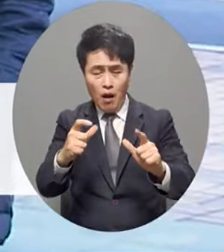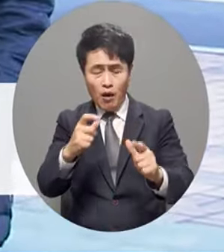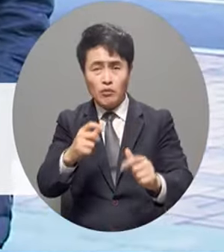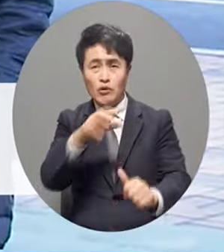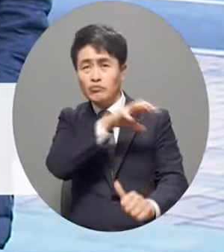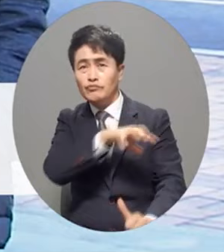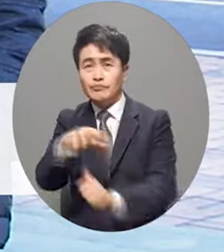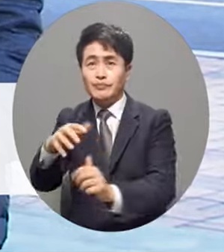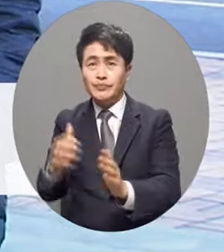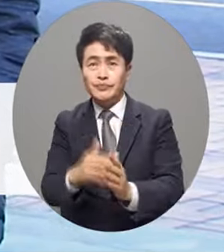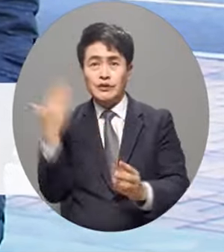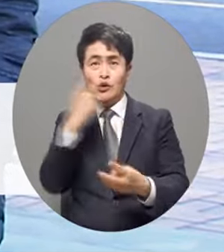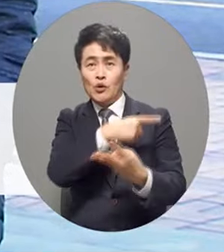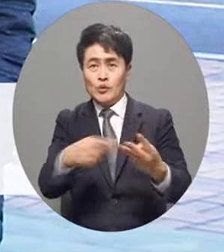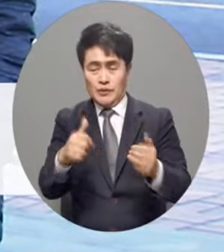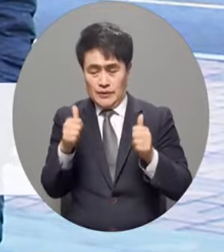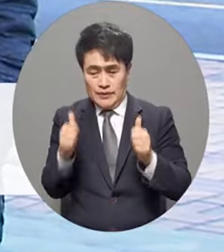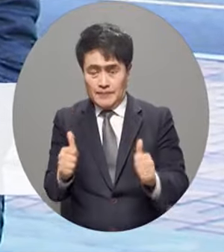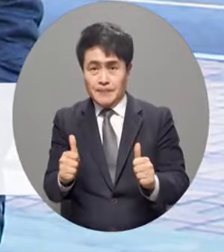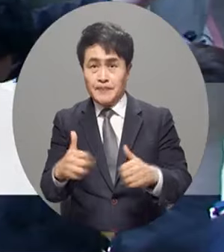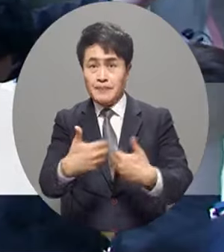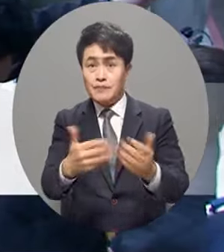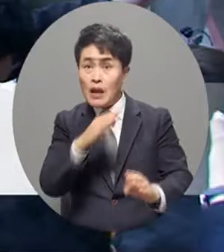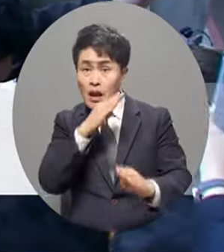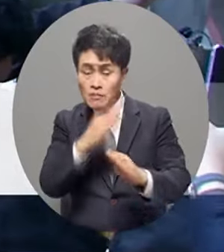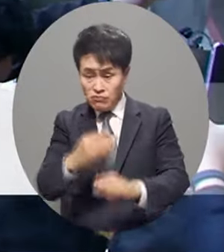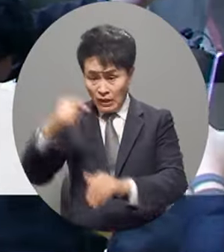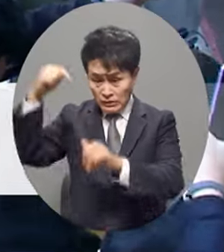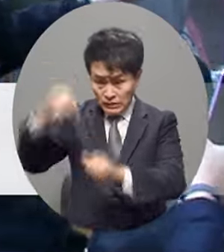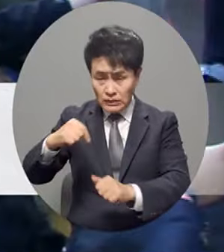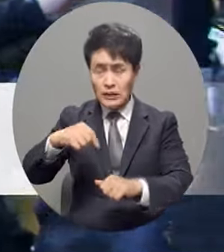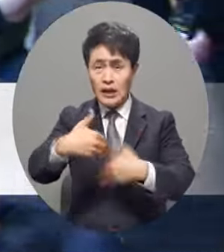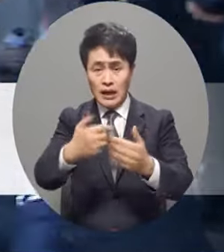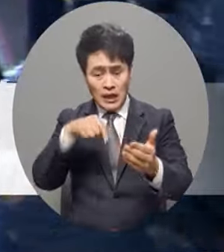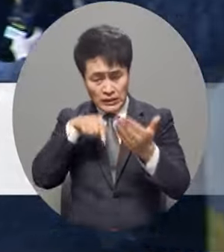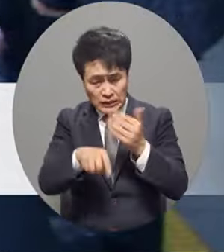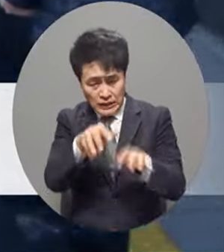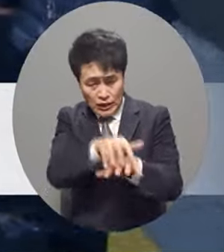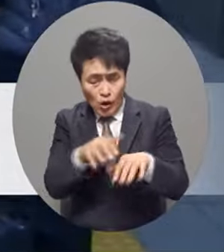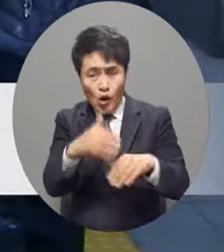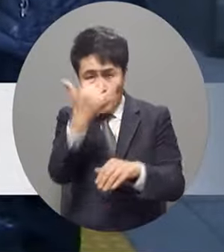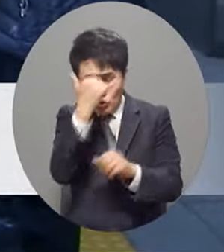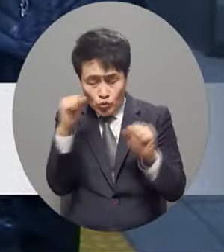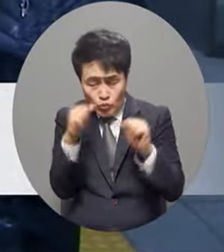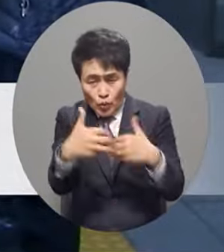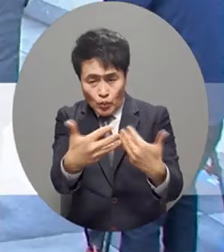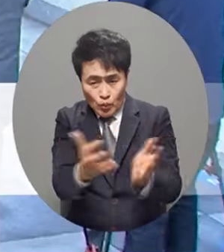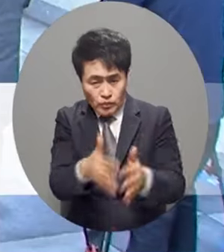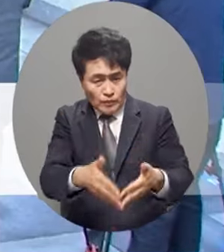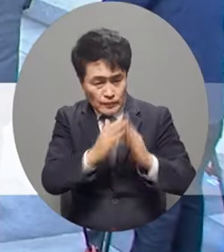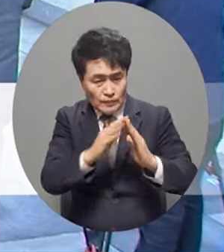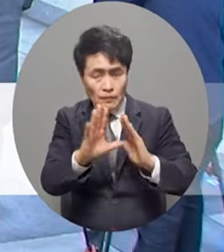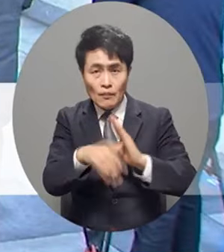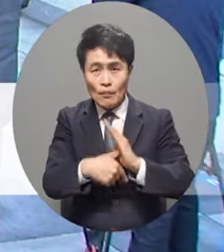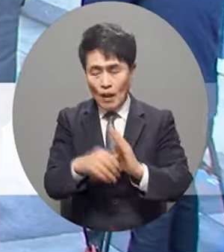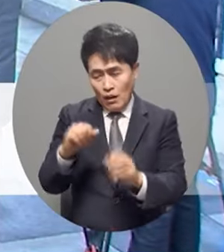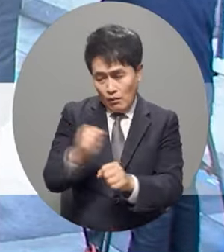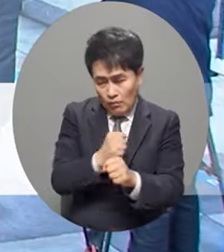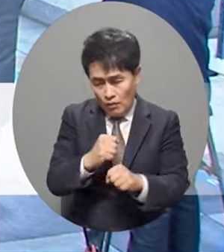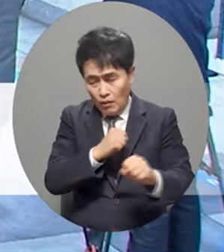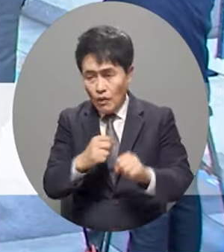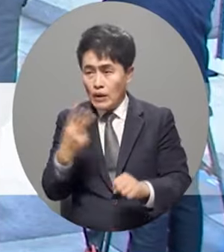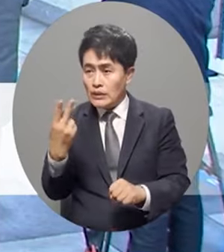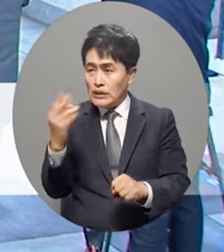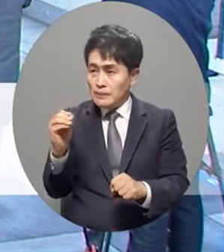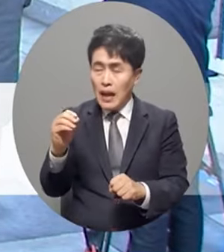됐습니다. 청주지방법원은 이들이 북한의 지령에 따라서 지하 조직인 충북 동지회를 결성하고 공작금 2만